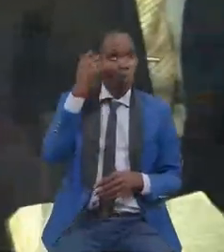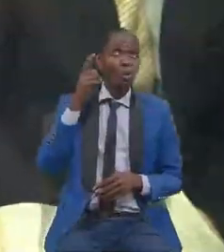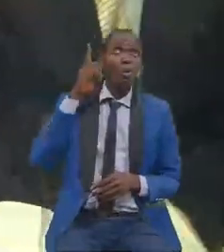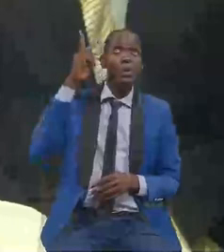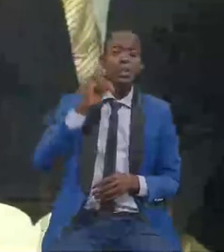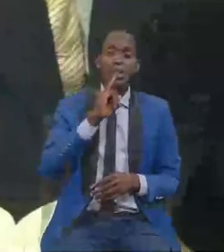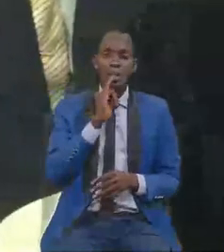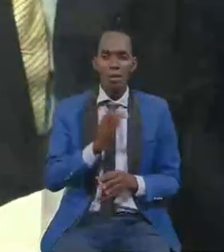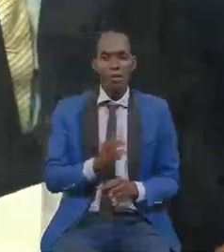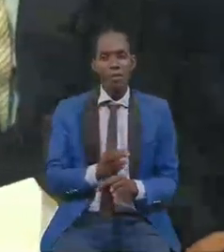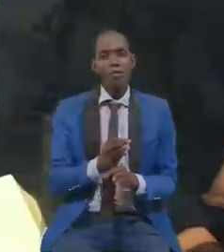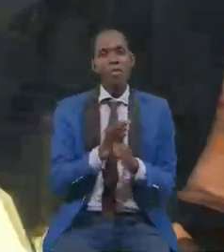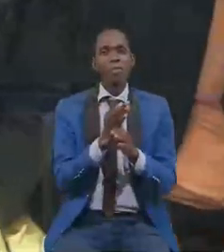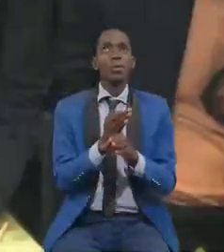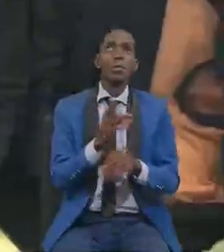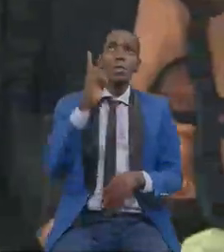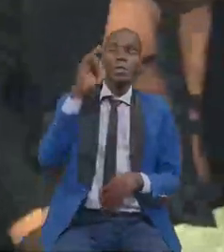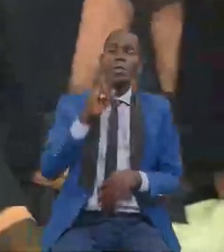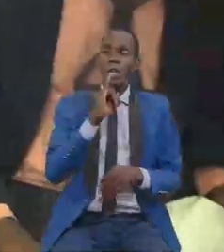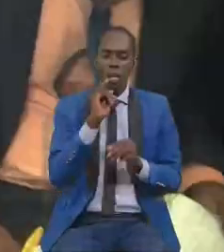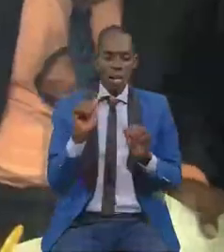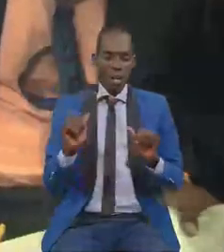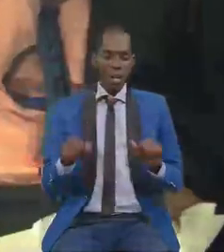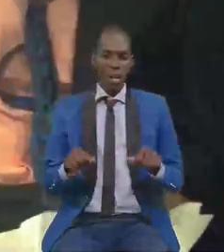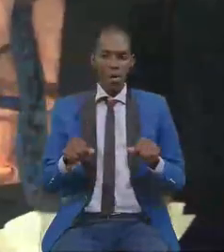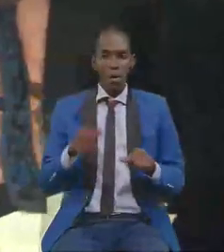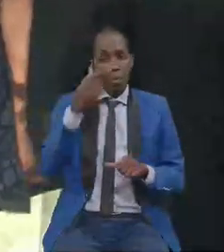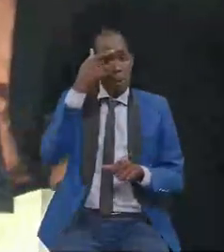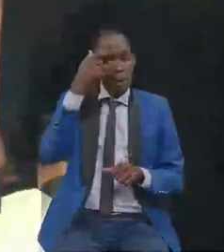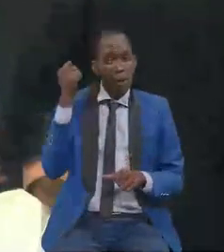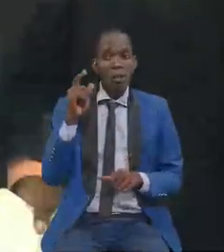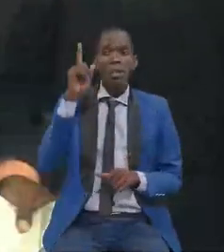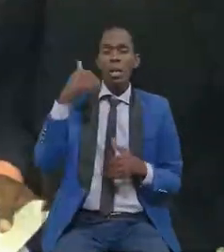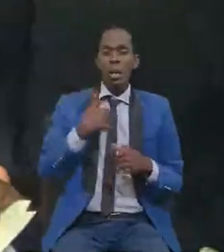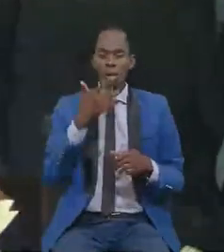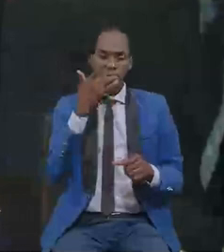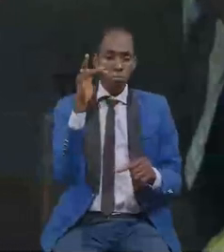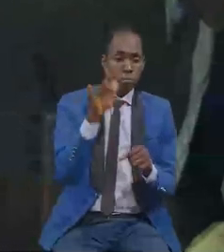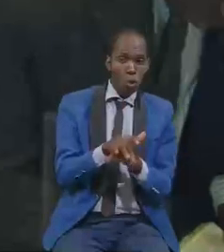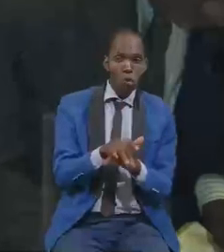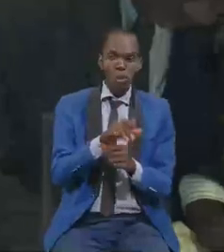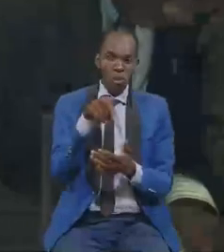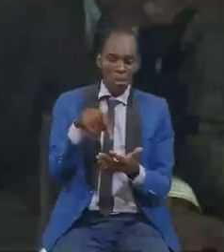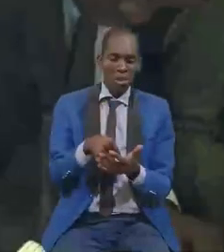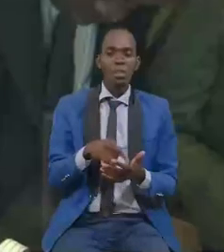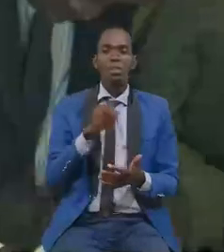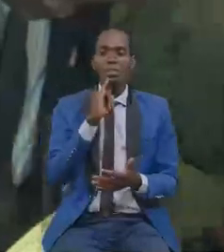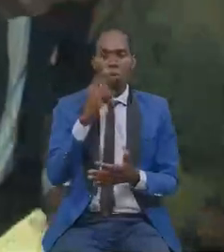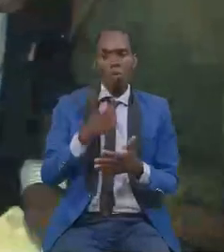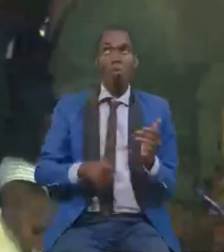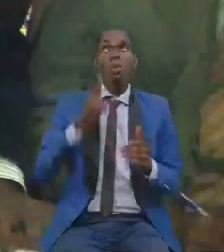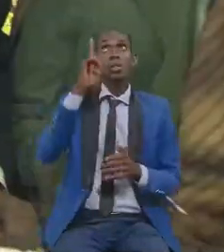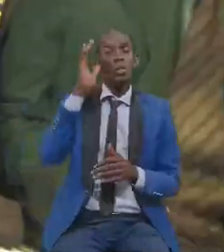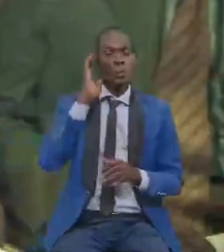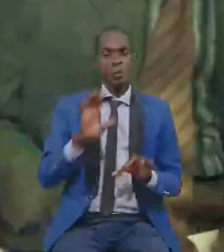fidèle, parce qu'il est capable, parce qu'il a promis ceci, que c'est ce qu'il fera. Aujourd'hui, c'est